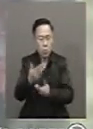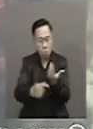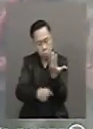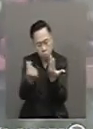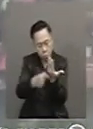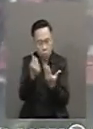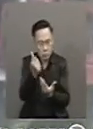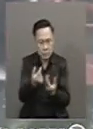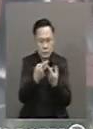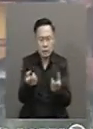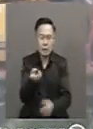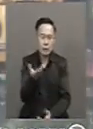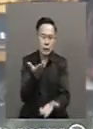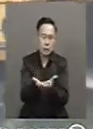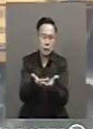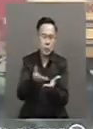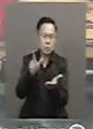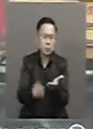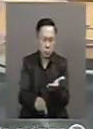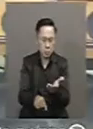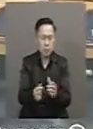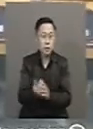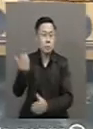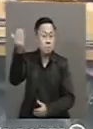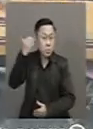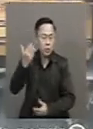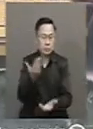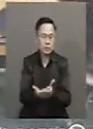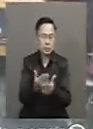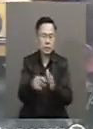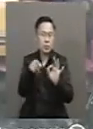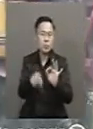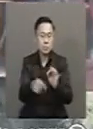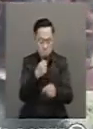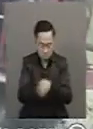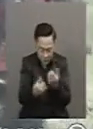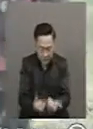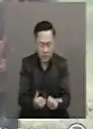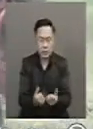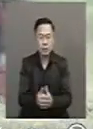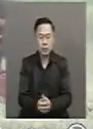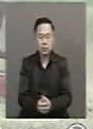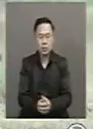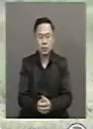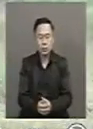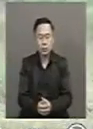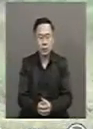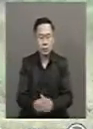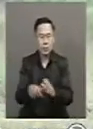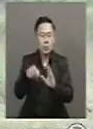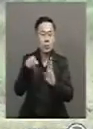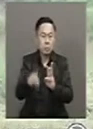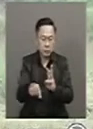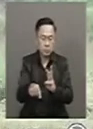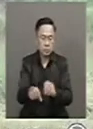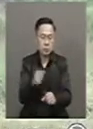มาไม่ค่อยดีครับเมื่อก่อนเคยขายกันตันละประมาณสัก 9,000 บาทแต่ว่าปีนี้ขายได้เต็มที่ก็ไม่เกิน